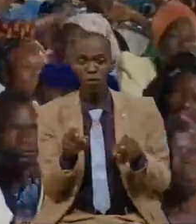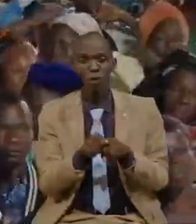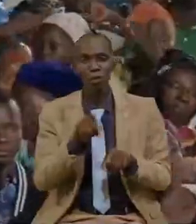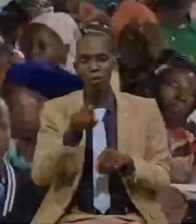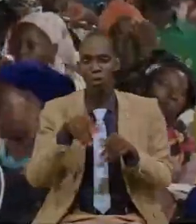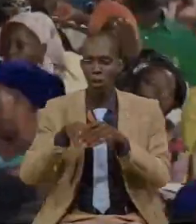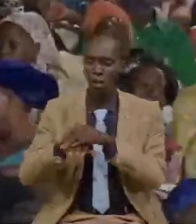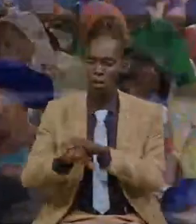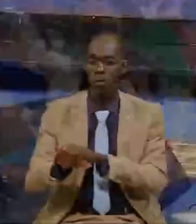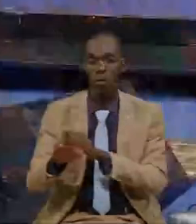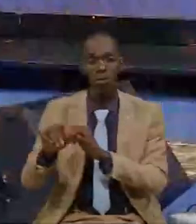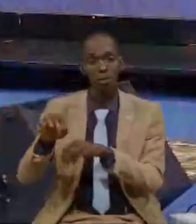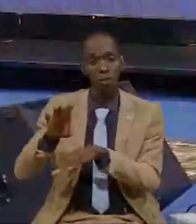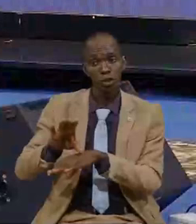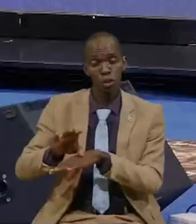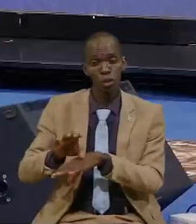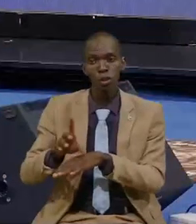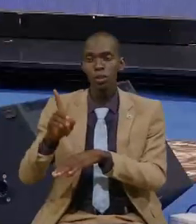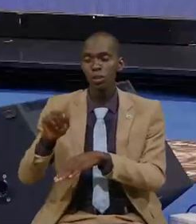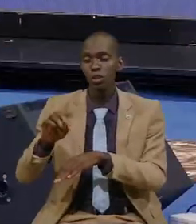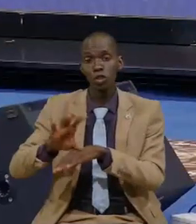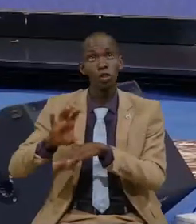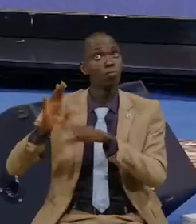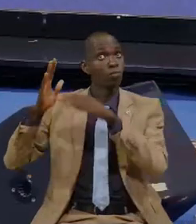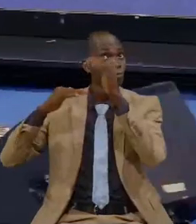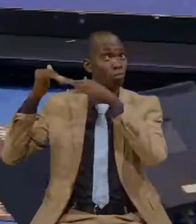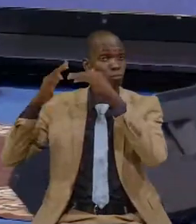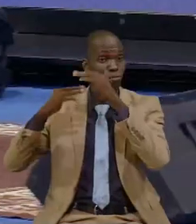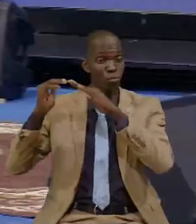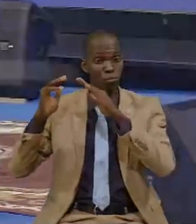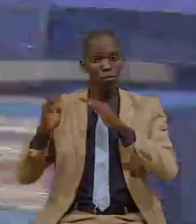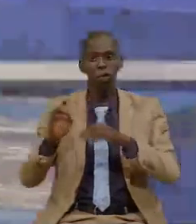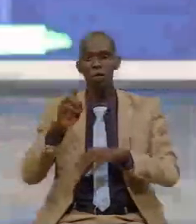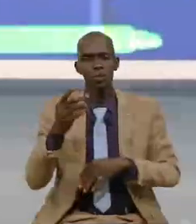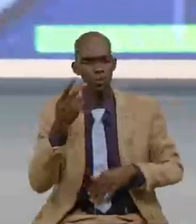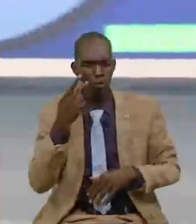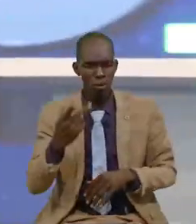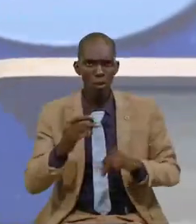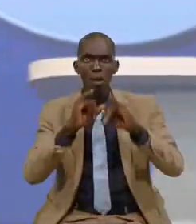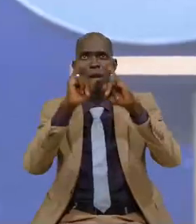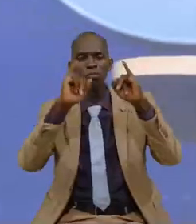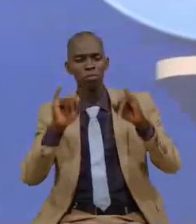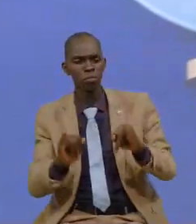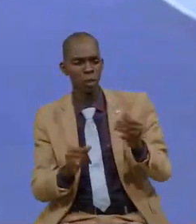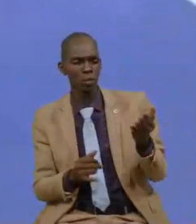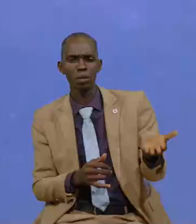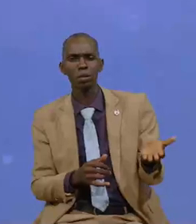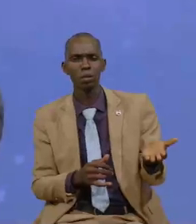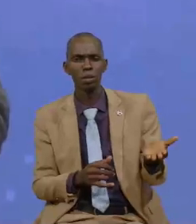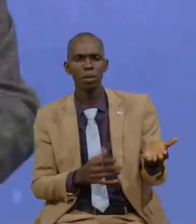2 Corinthiens 6, 16. Et si vous entrez dans le bâtiment de l'église, vous voyez l'idole